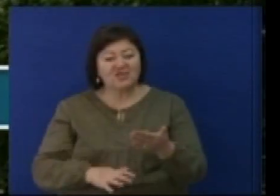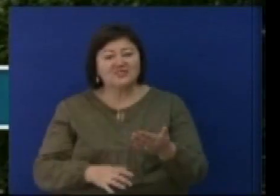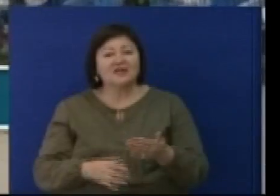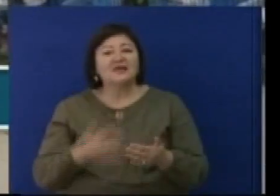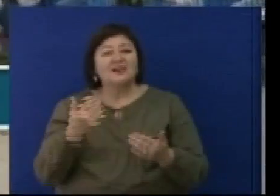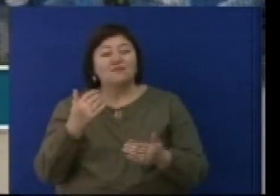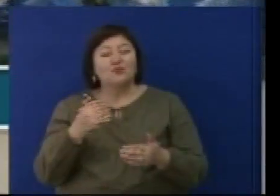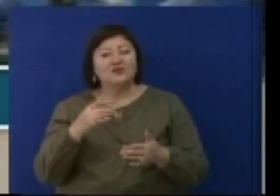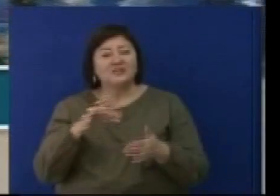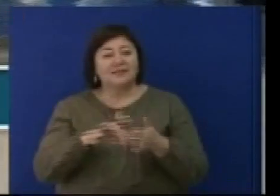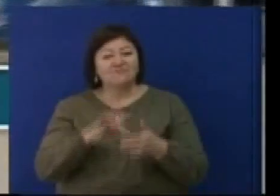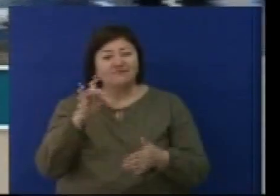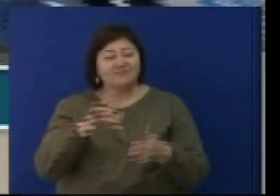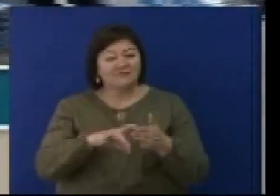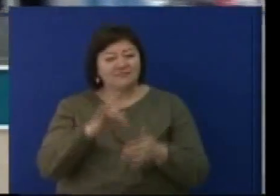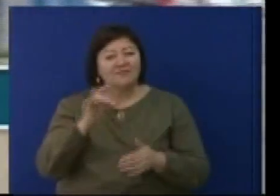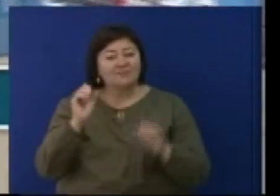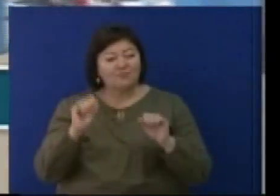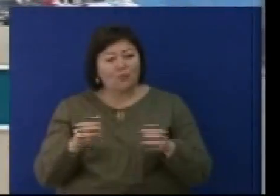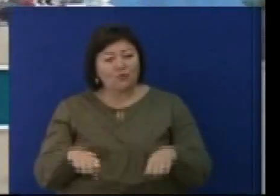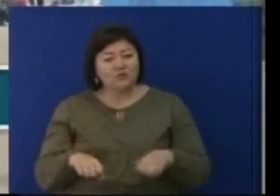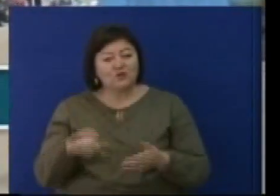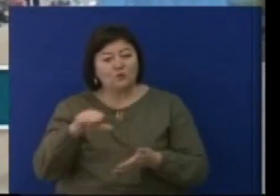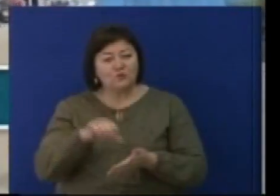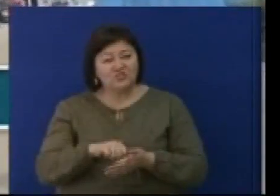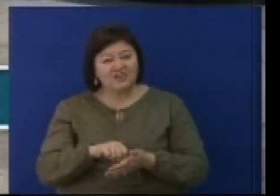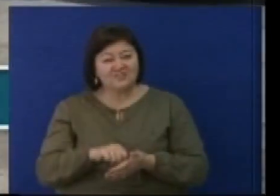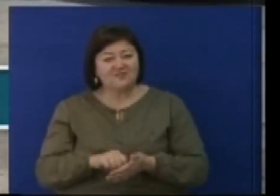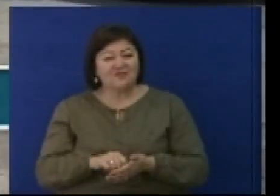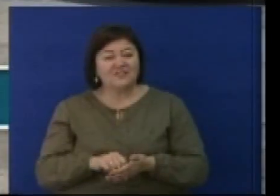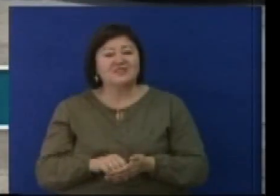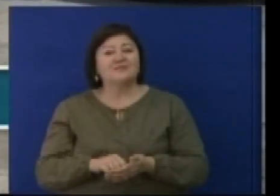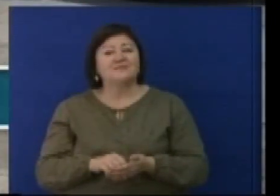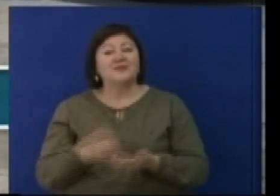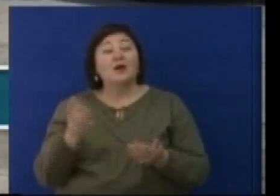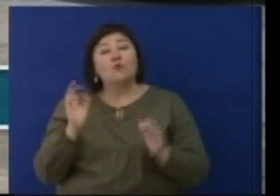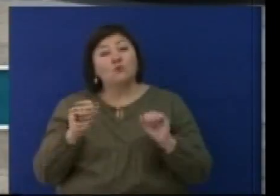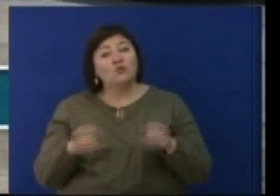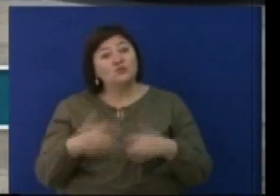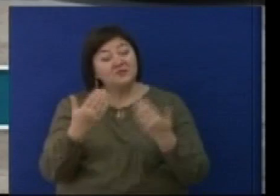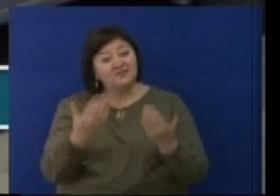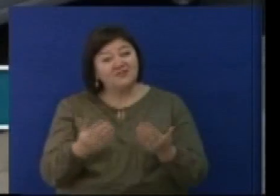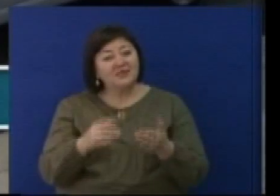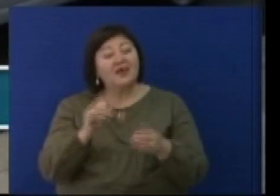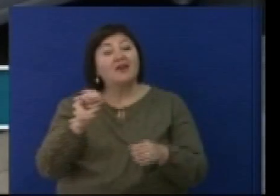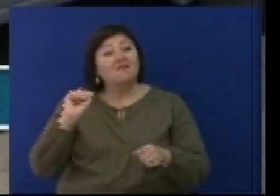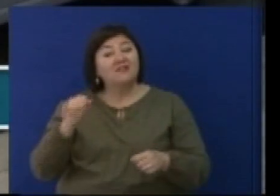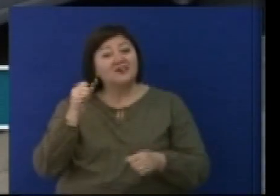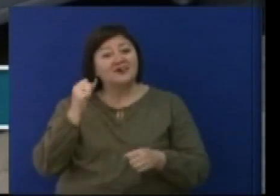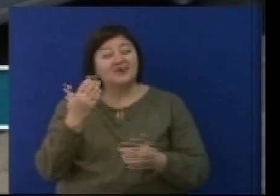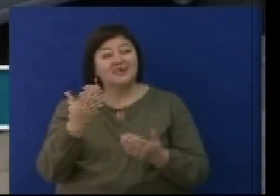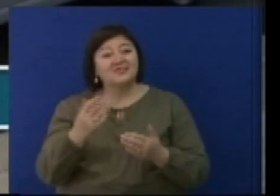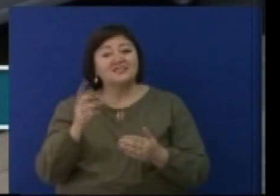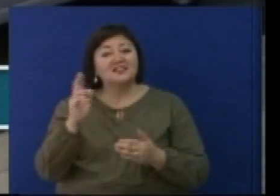алып, акцияға қатысуларына болады. Мүмкін Равонның келесі алтын кілті сізге бұйыратын шығар. Равон ресми